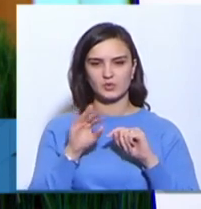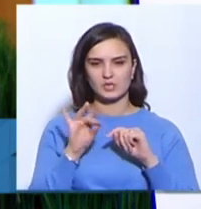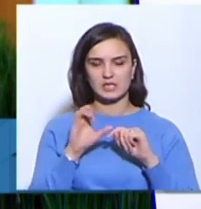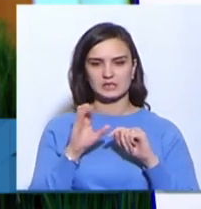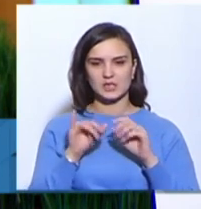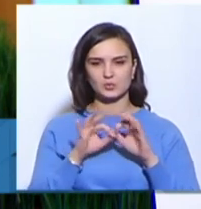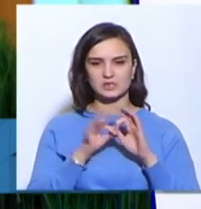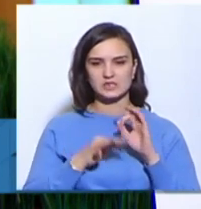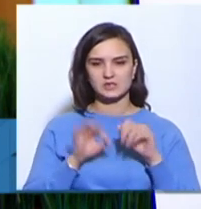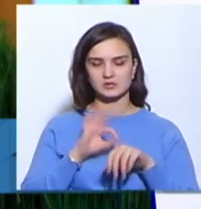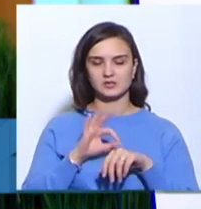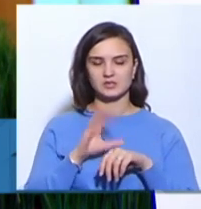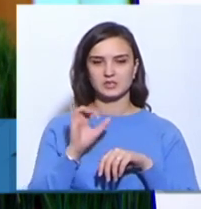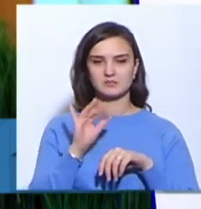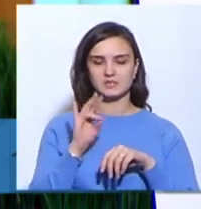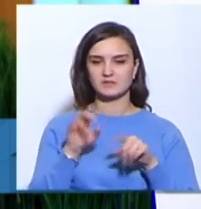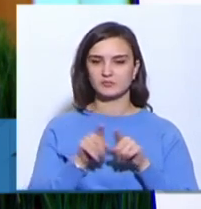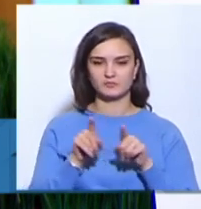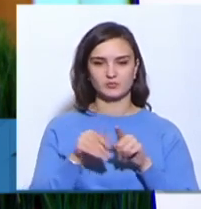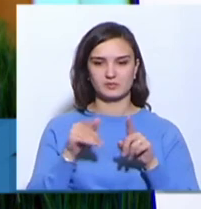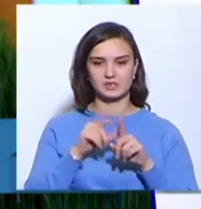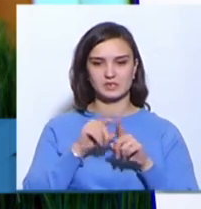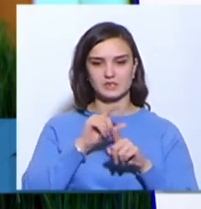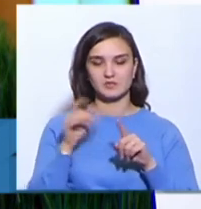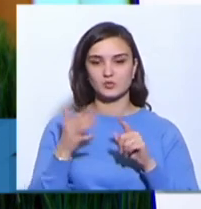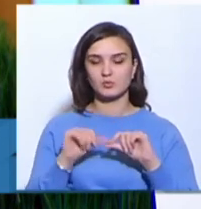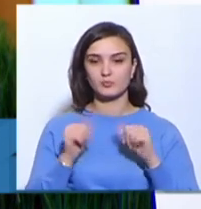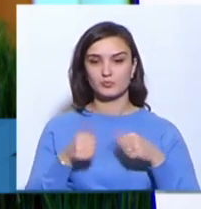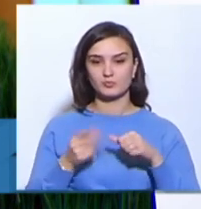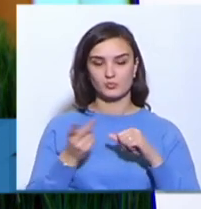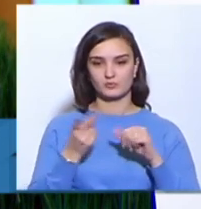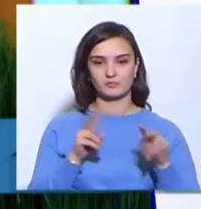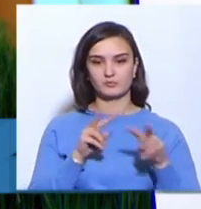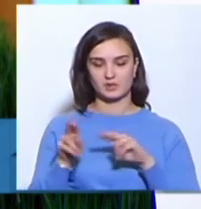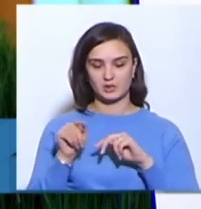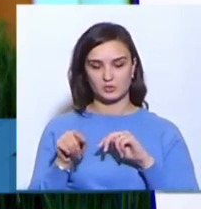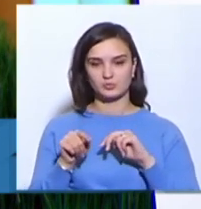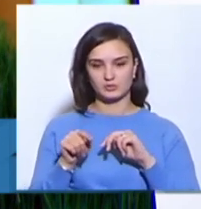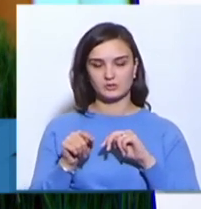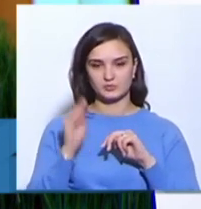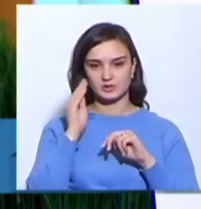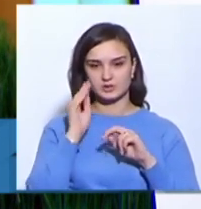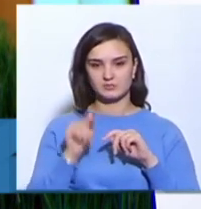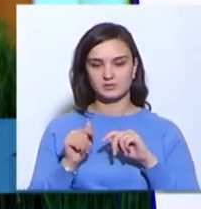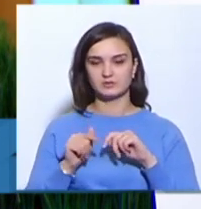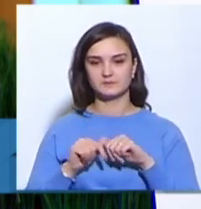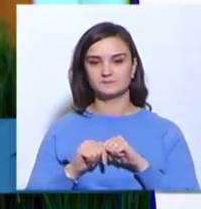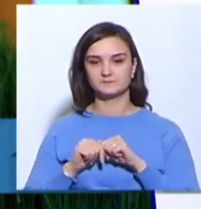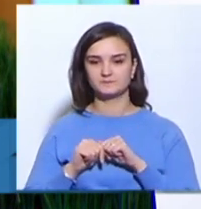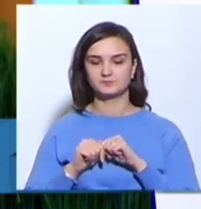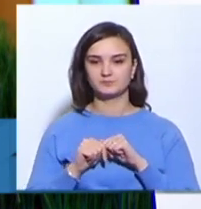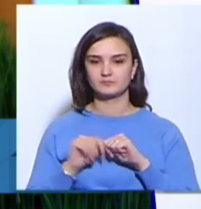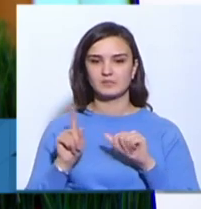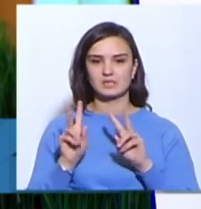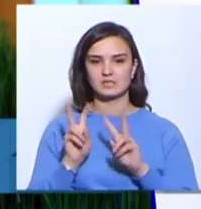სიმსივნეები, კოლორექტული სიმსივნეები არ აქვს მნიშვნელობა, რომელიც ფორმა ორივე პარალელურად დამკვიდრებული ფორმა ქართულ ენაში.